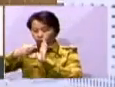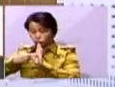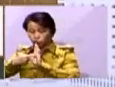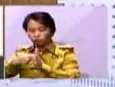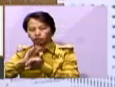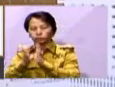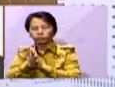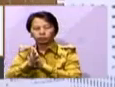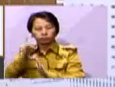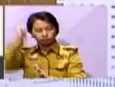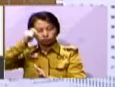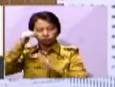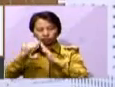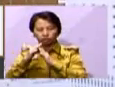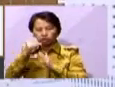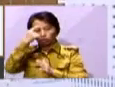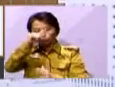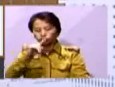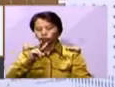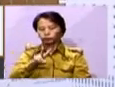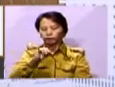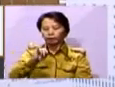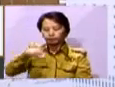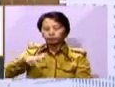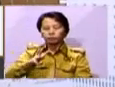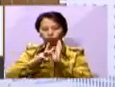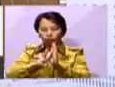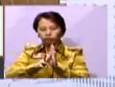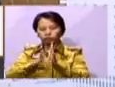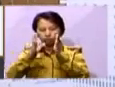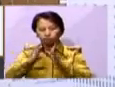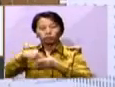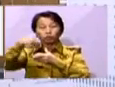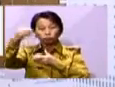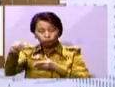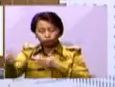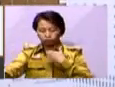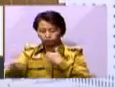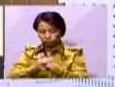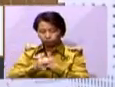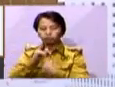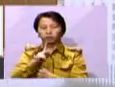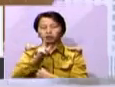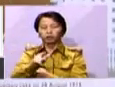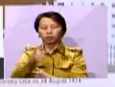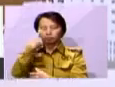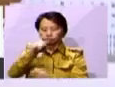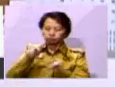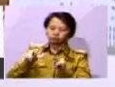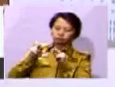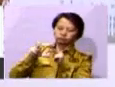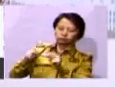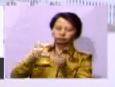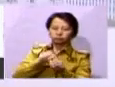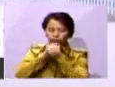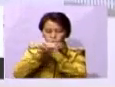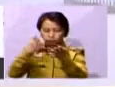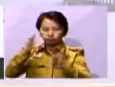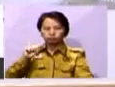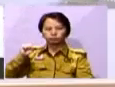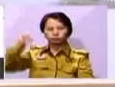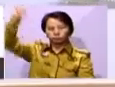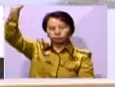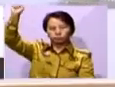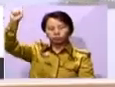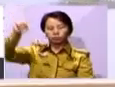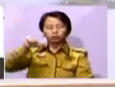apabila menjadi hos orang kenamaan, diplomat dan kedutaan asing yang tiba di Kuala Lumpur untuk menyaksikan pengumuman kemerdekaan